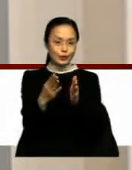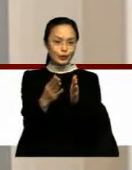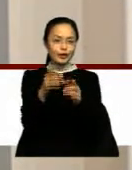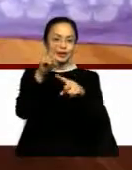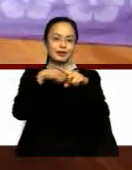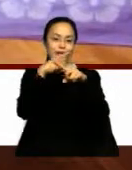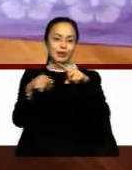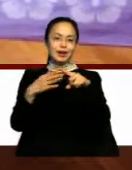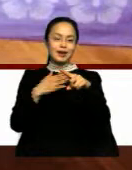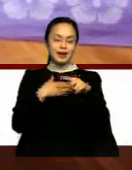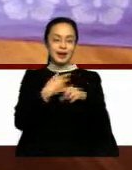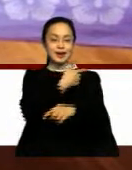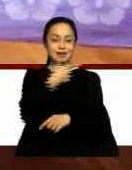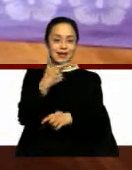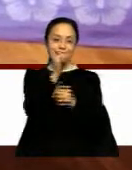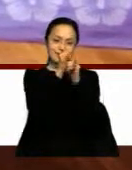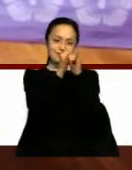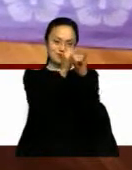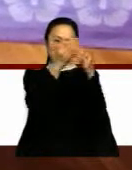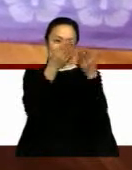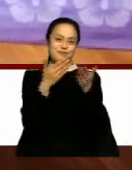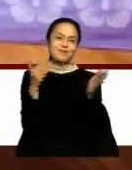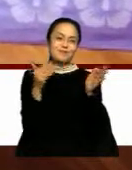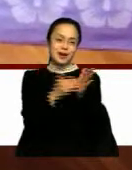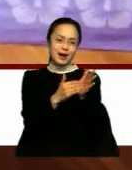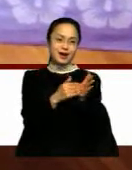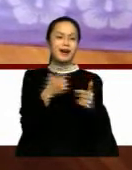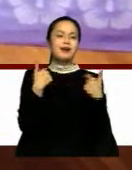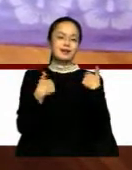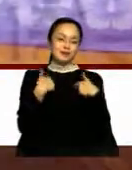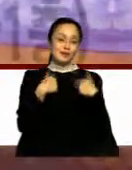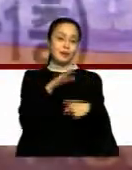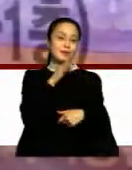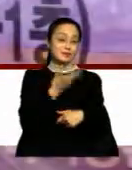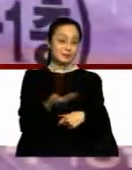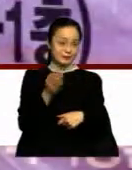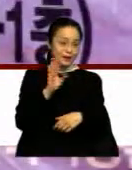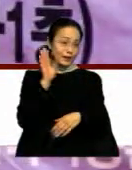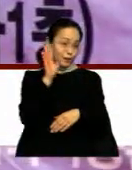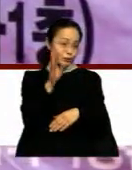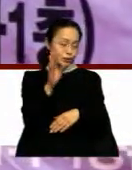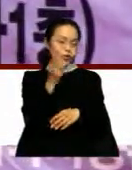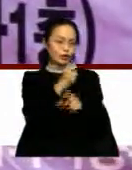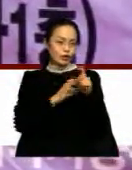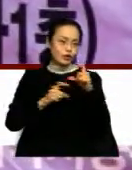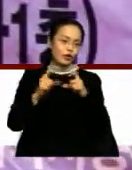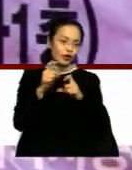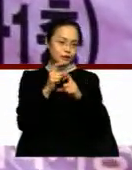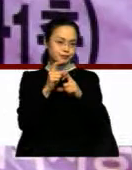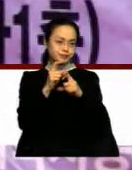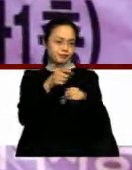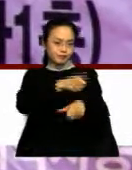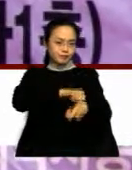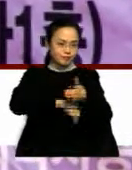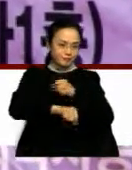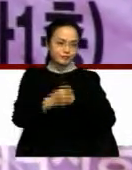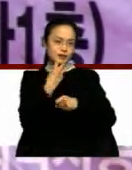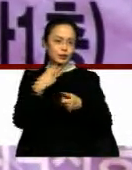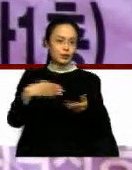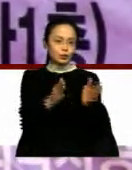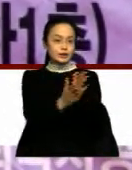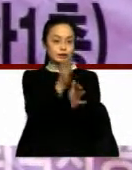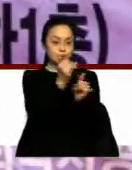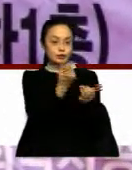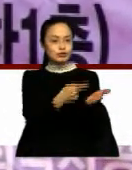됐습니다 기쁨도 있지만 앞으로 경기도민의 삶의 질을 어떻게 높일 수 있는가 이런 것도 다시